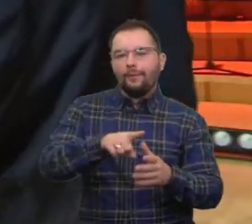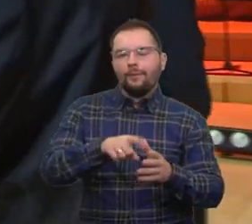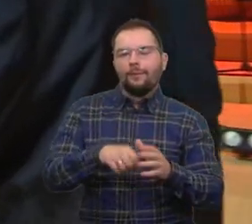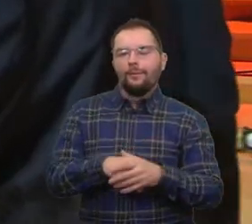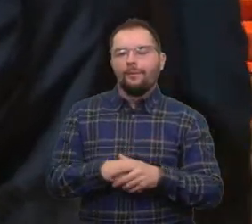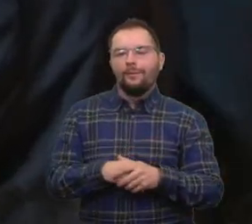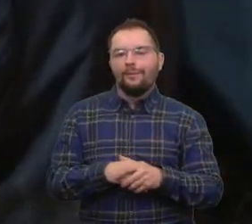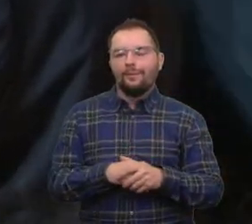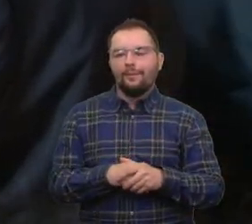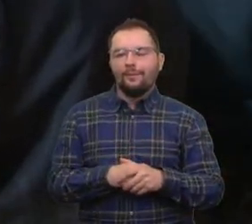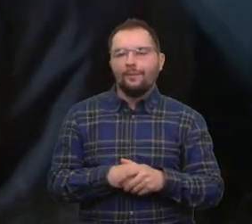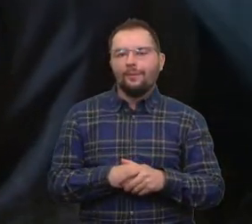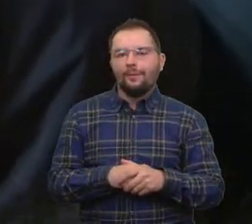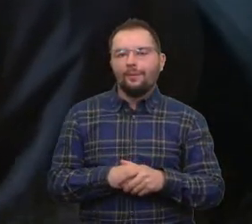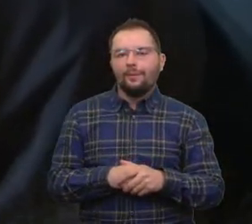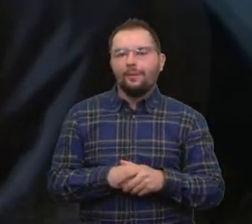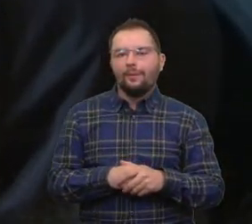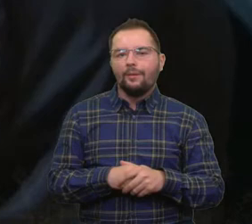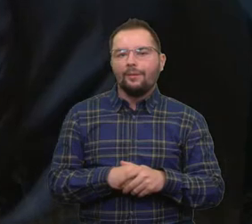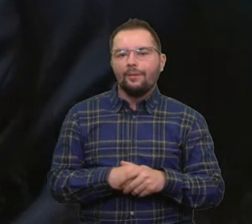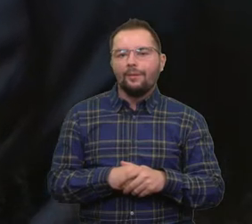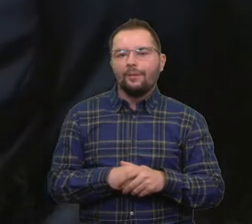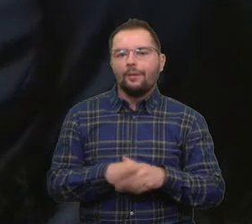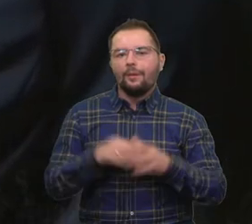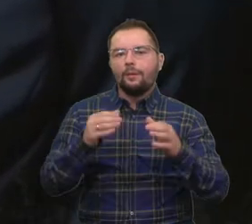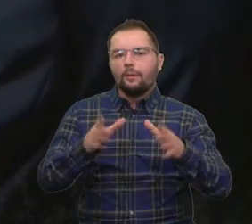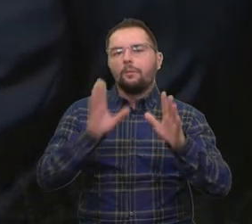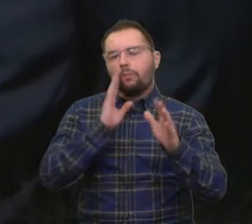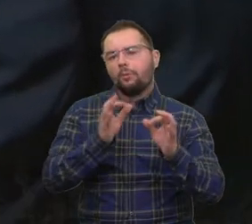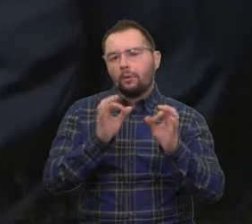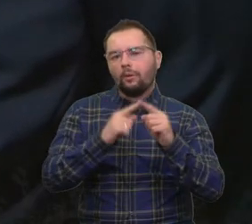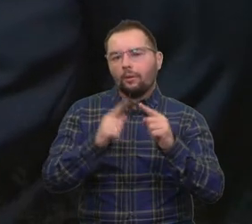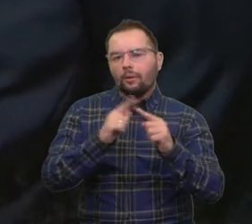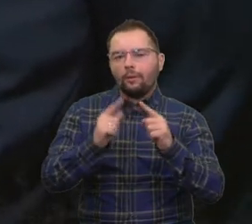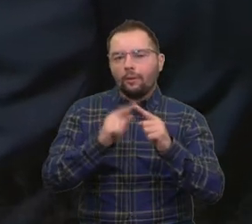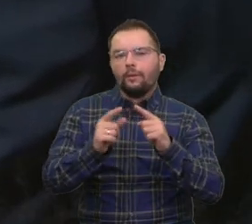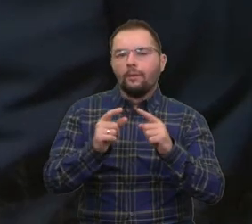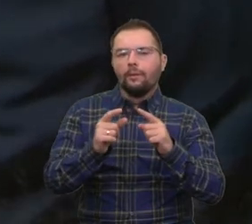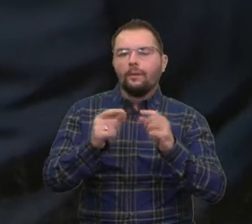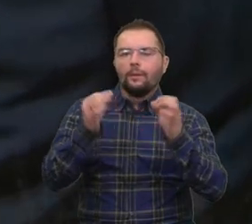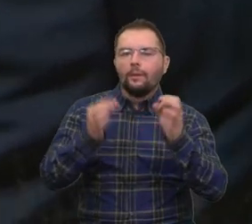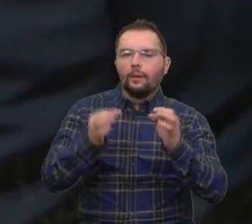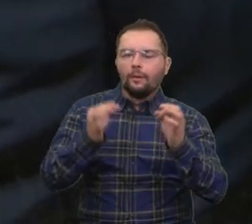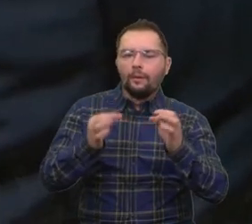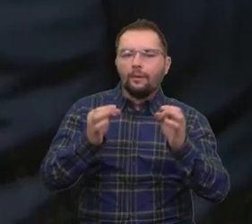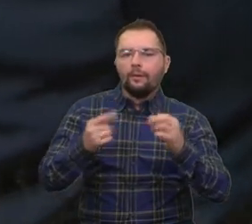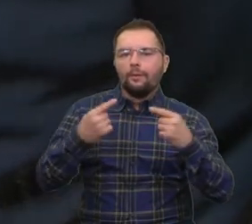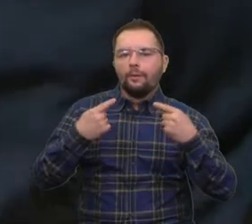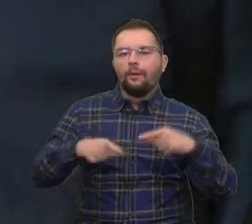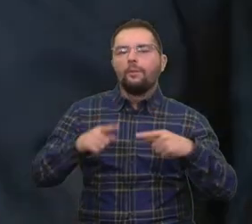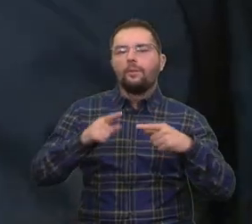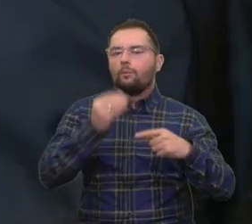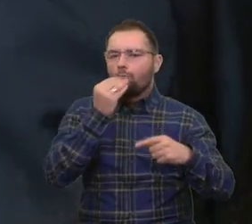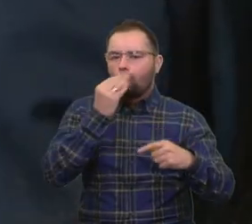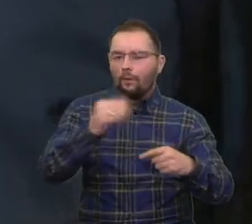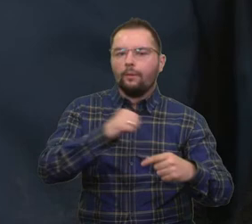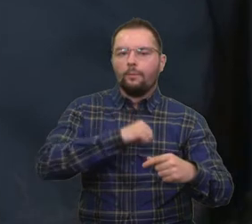tę delikatesową pozycję zapowiedzieć, ale na razie cieszymy się osobistą znajomością z